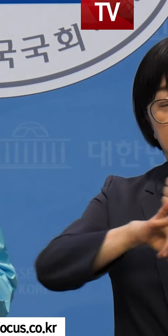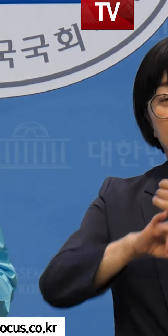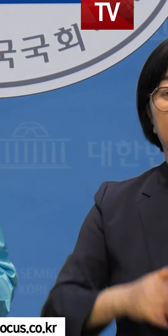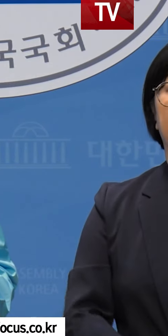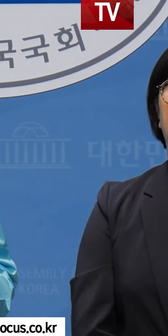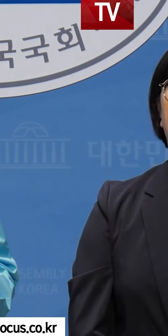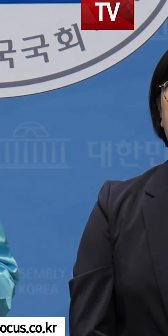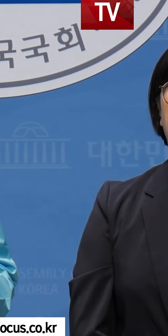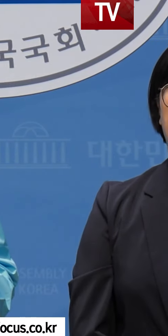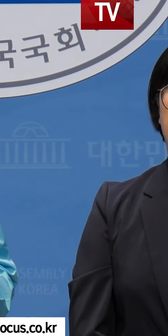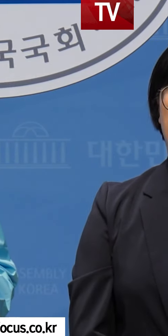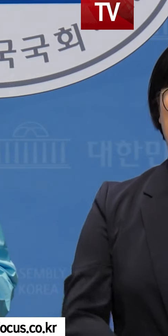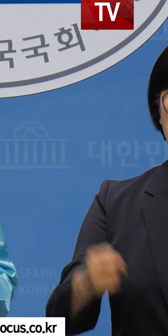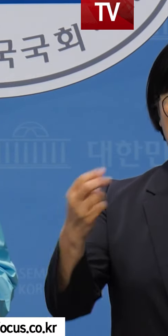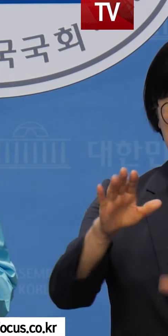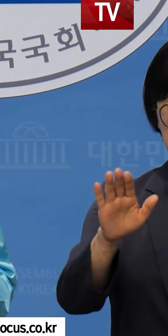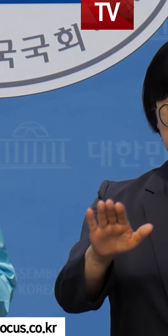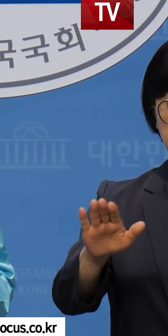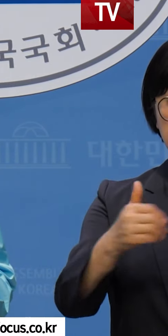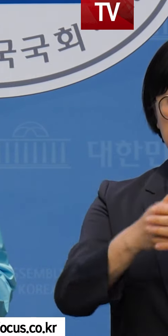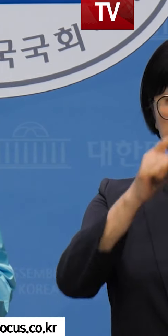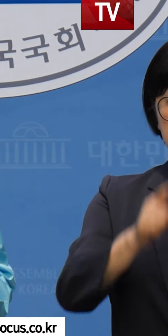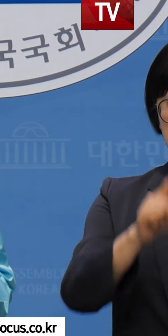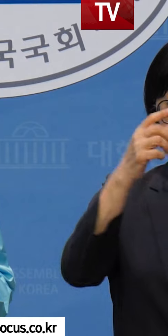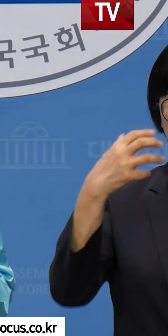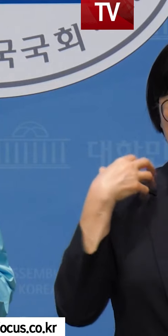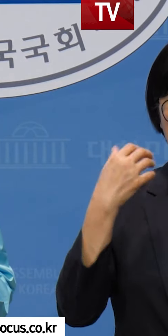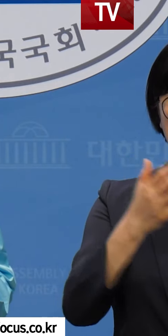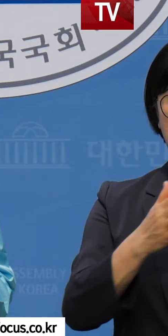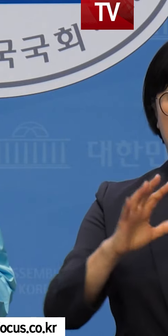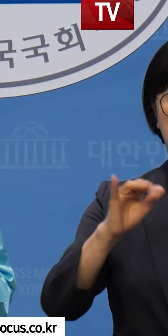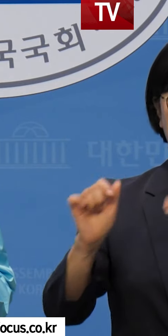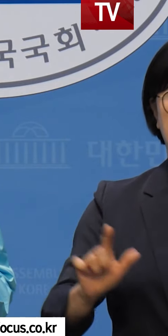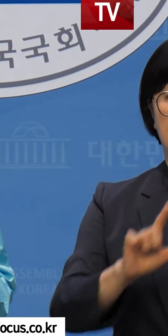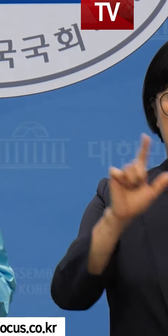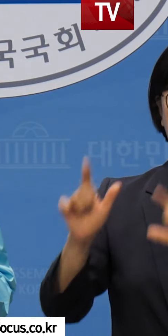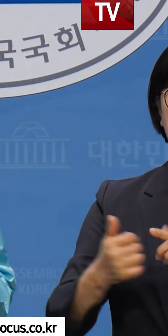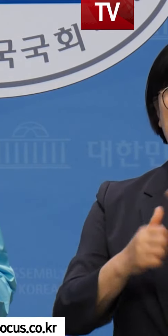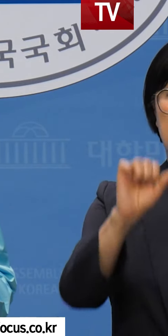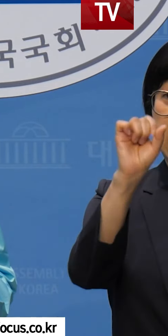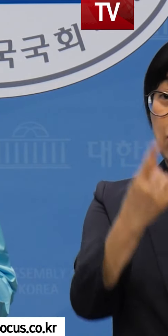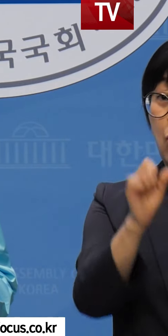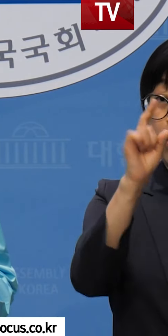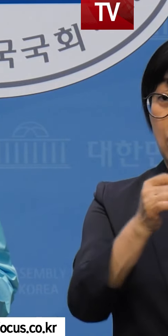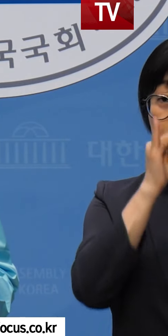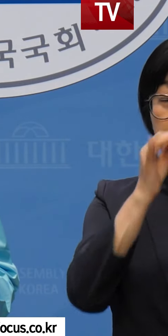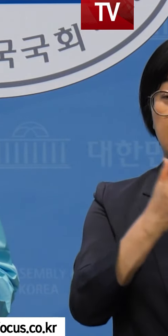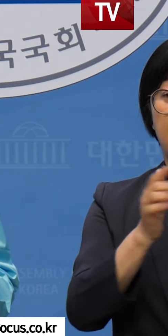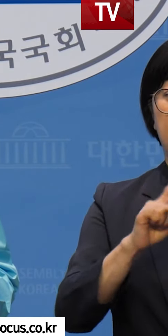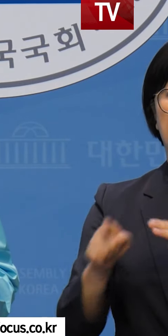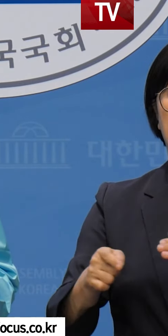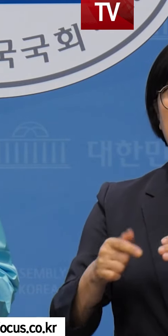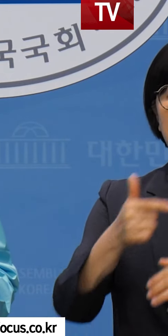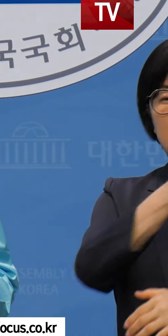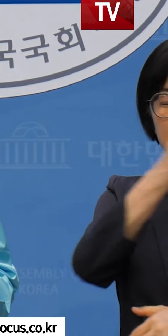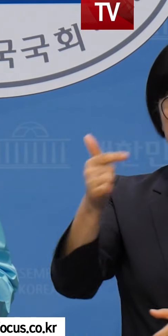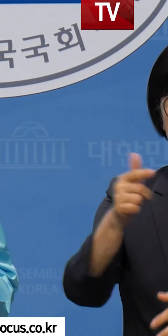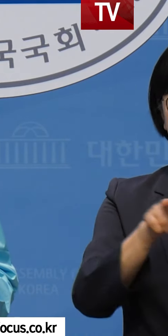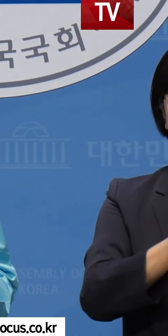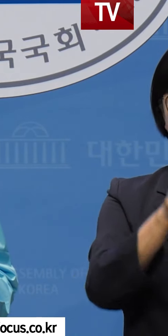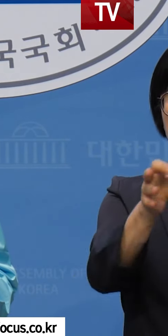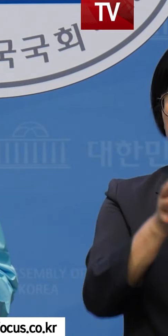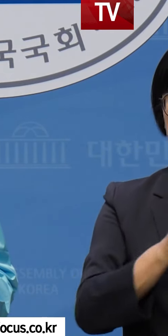하였습니다. 또한 현재 윤석열 정부가 민생 현안 1호라고 떠들어대는 대형마트